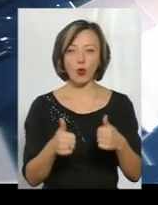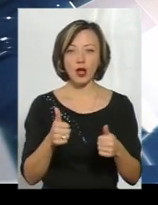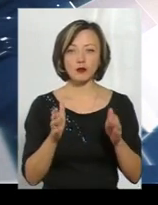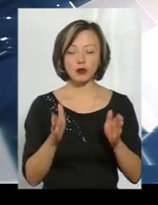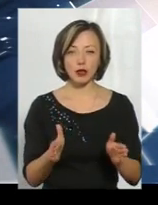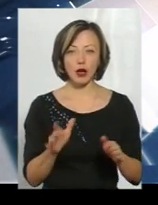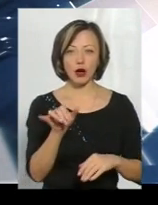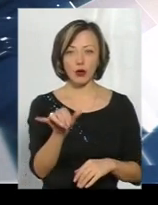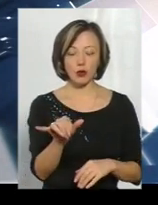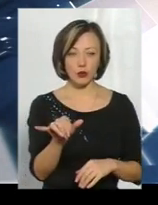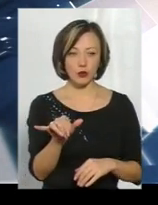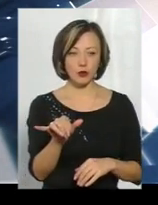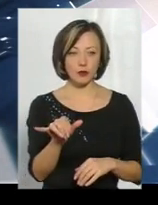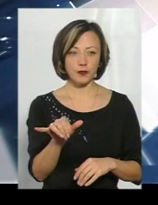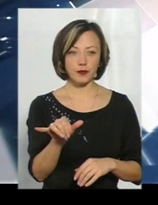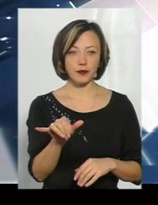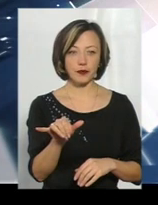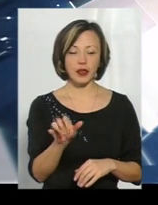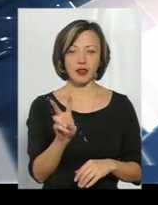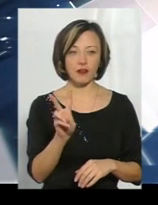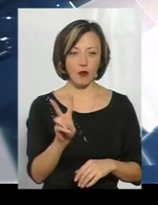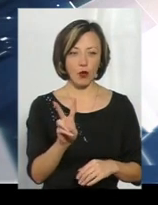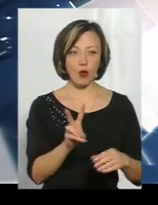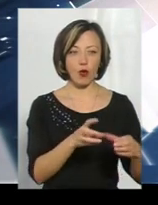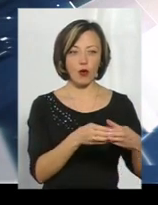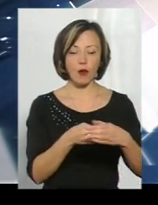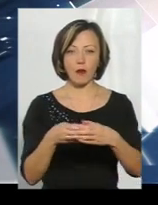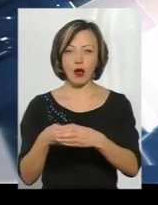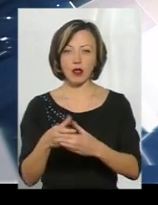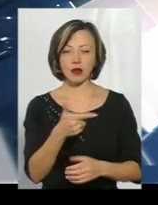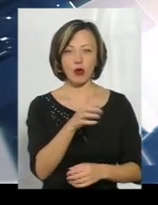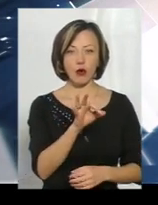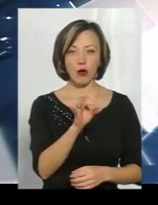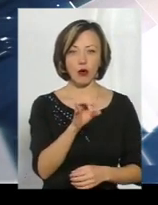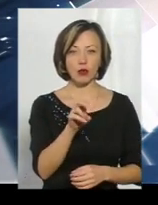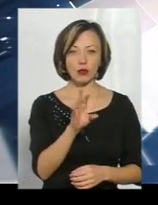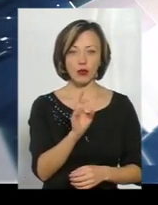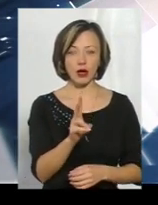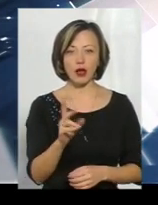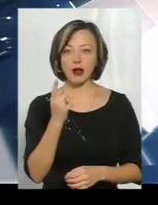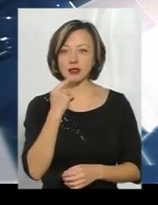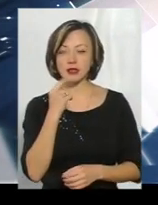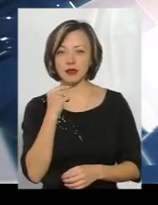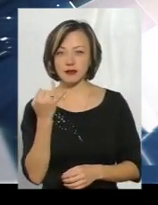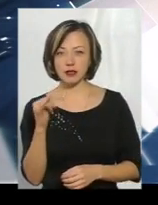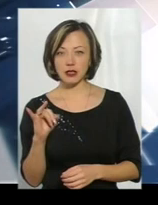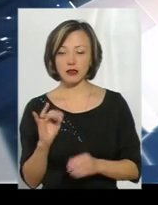в двох громадах – Городоцьке і Красилівське, тому що там